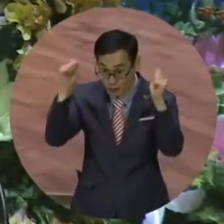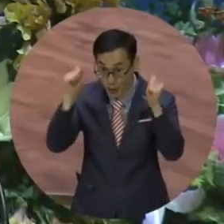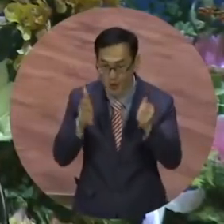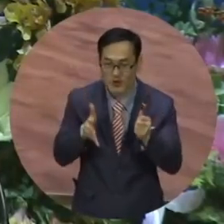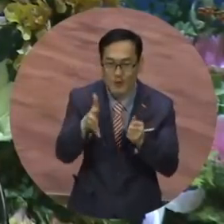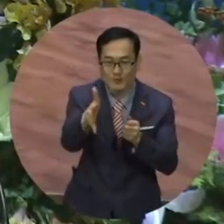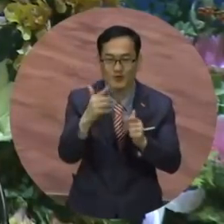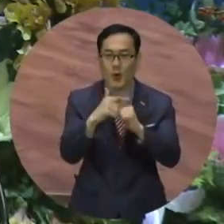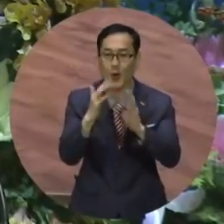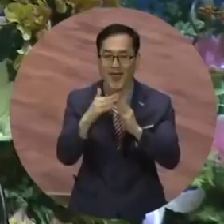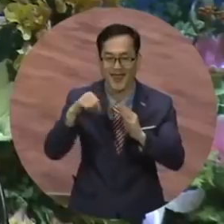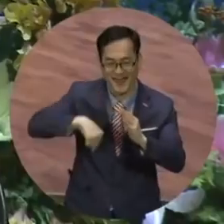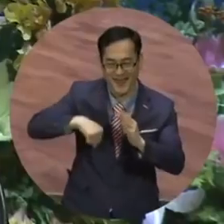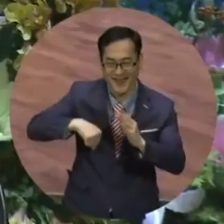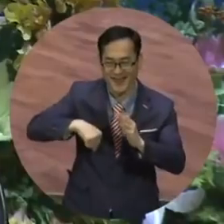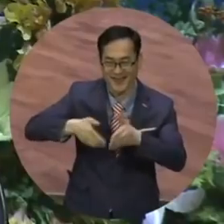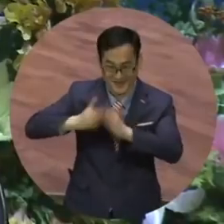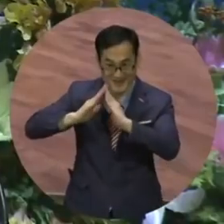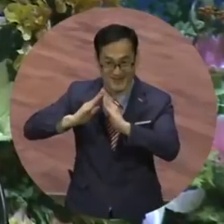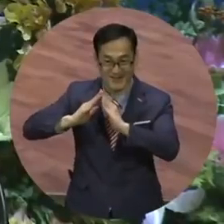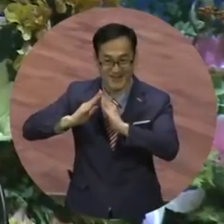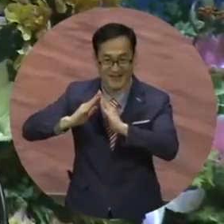이 무속인들이 왜 돌아옵니까?